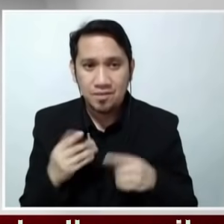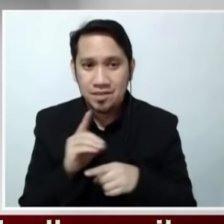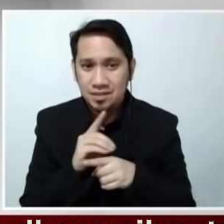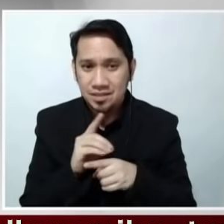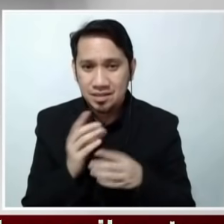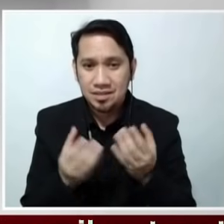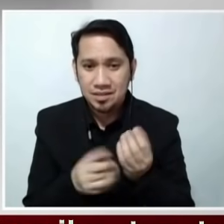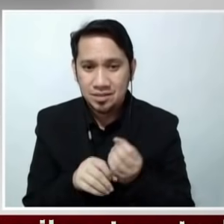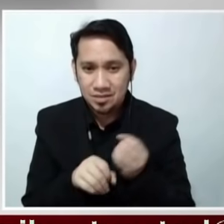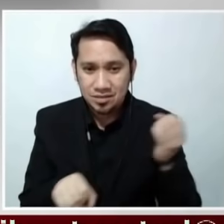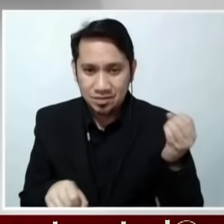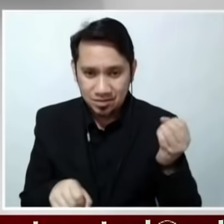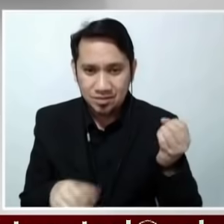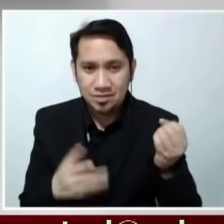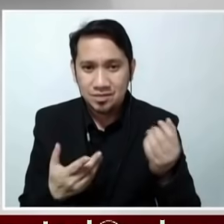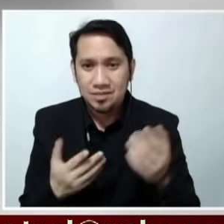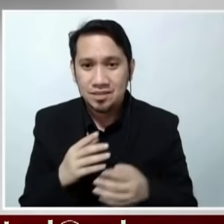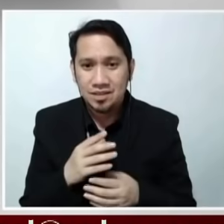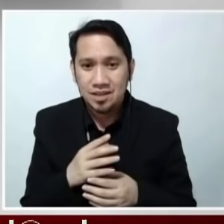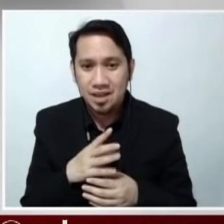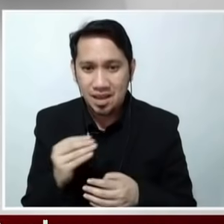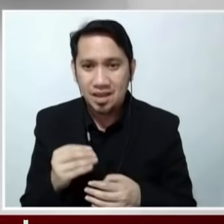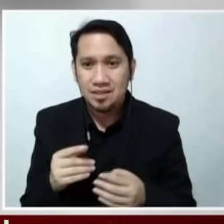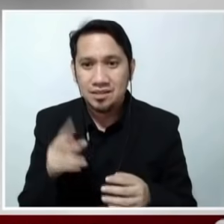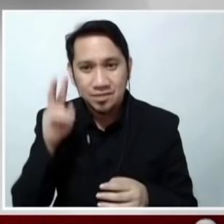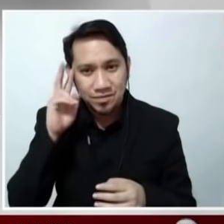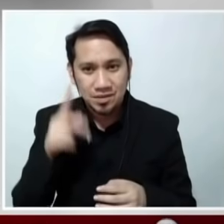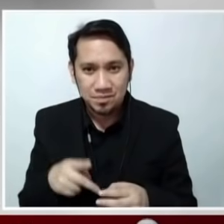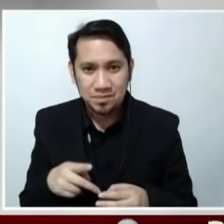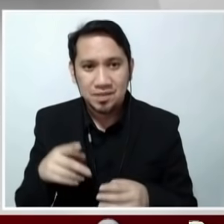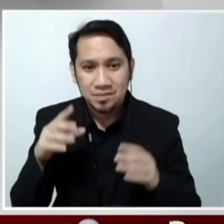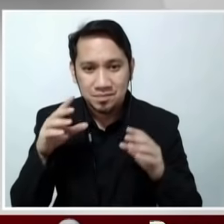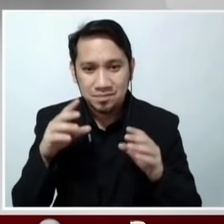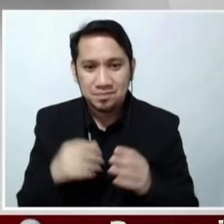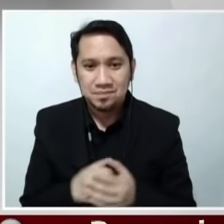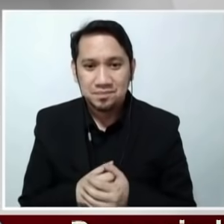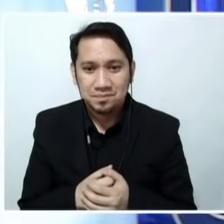elected vice president.